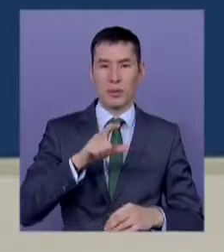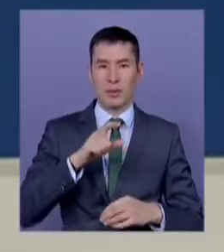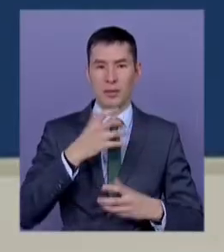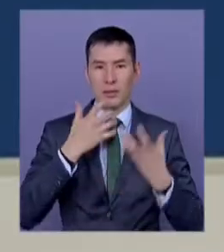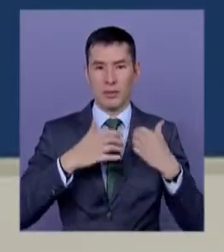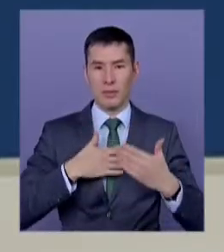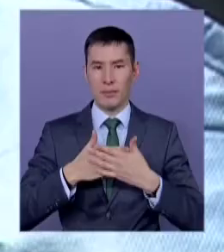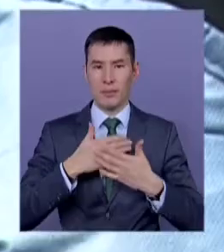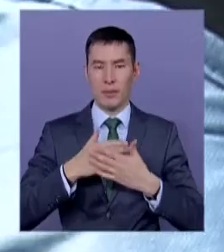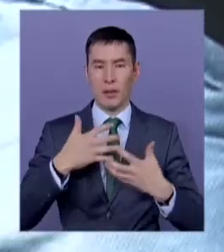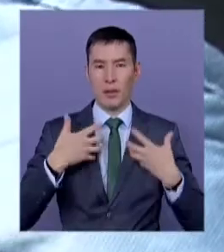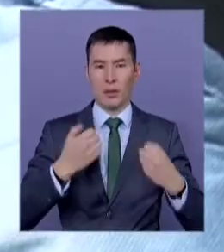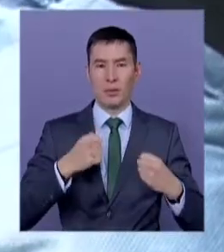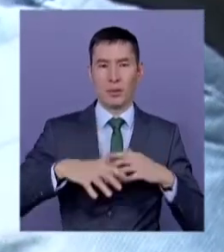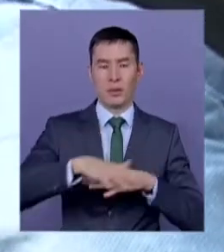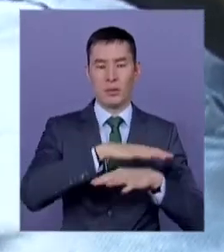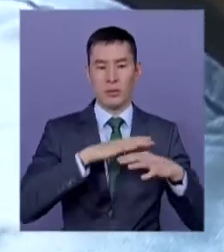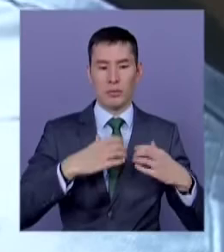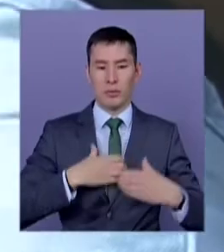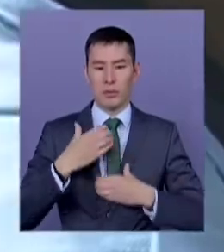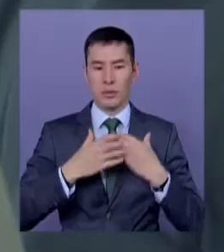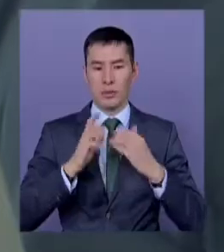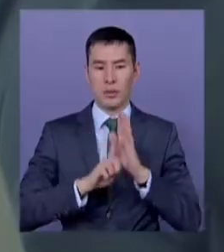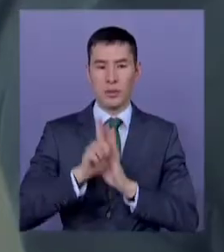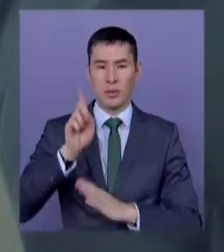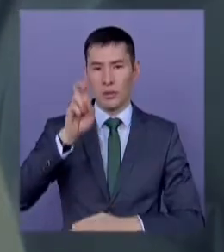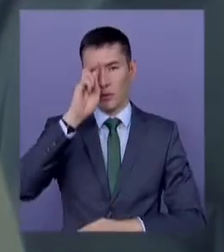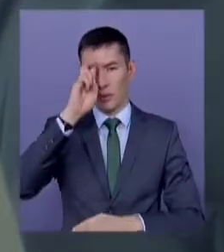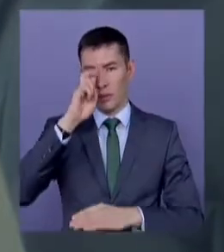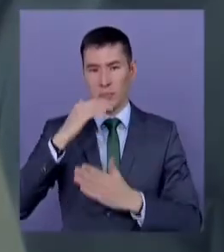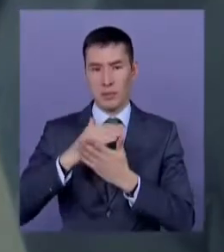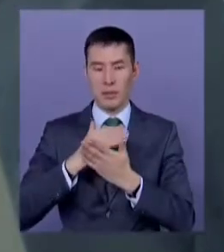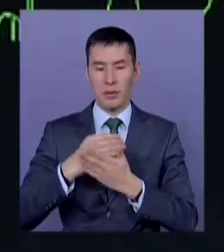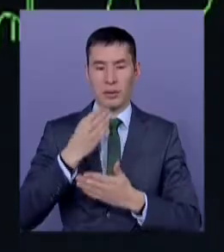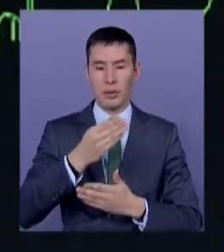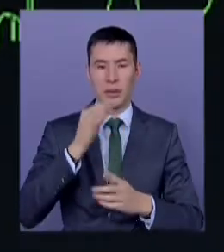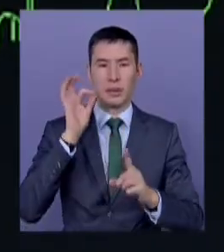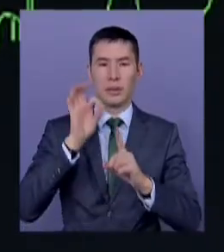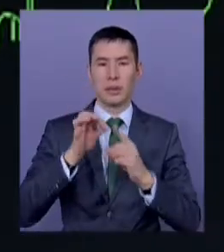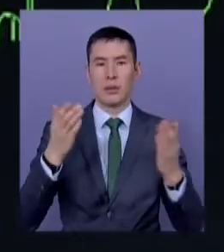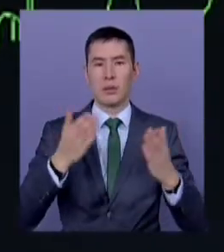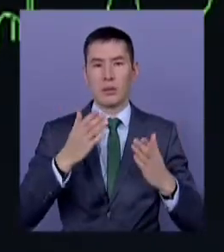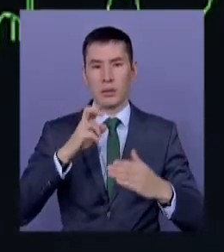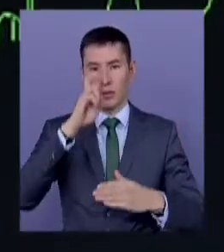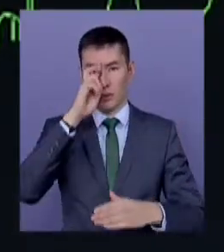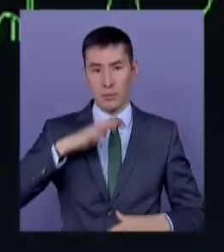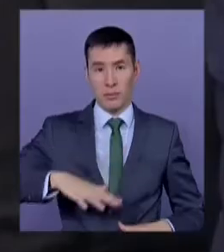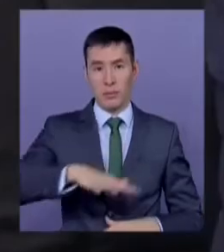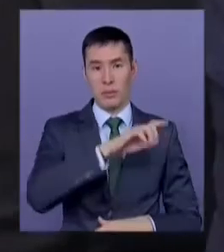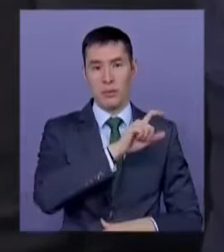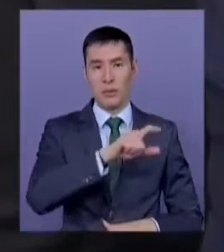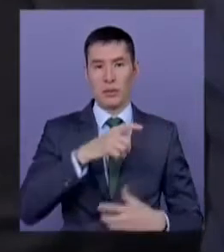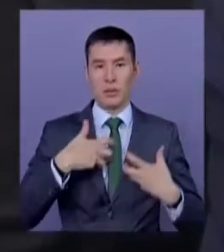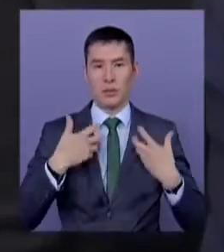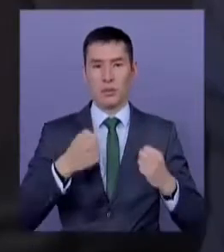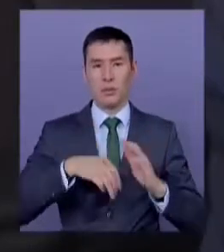атсалысуымен халық денсаулығы атты алғашқы мемлекеттік бағдарлама ұсынылған еді. Оның мақсаты елдегі медициналық ахуалды жақсарту болатын.